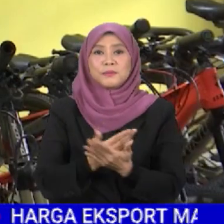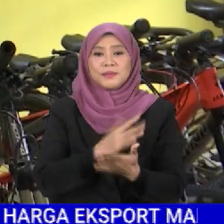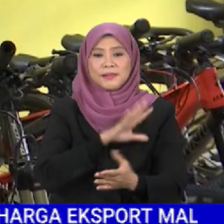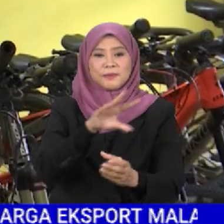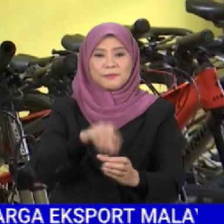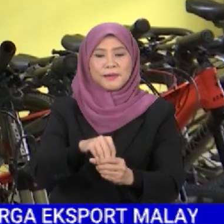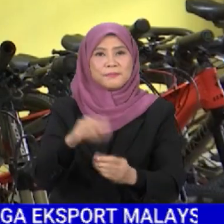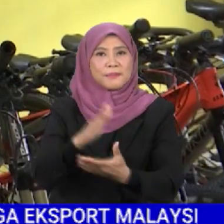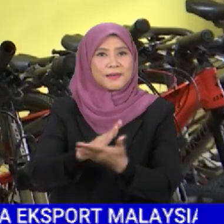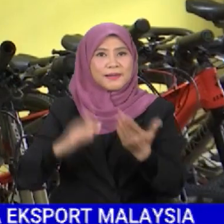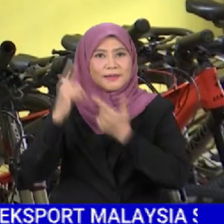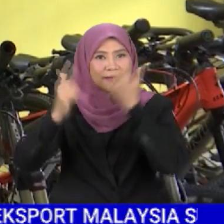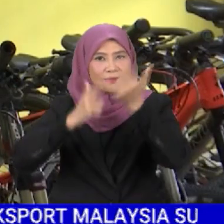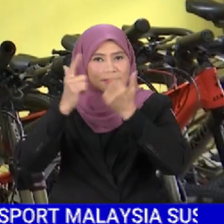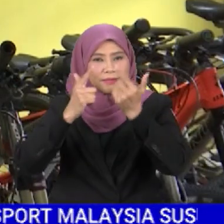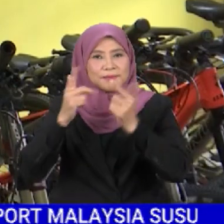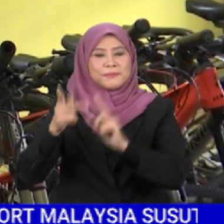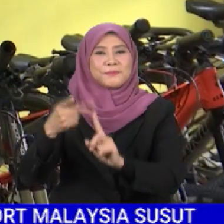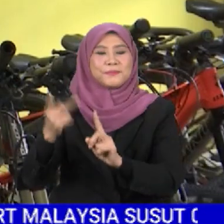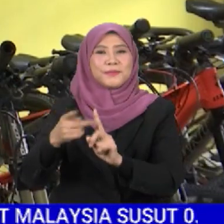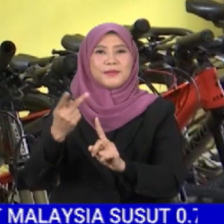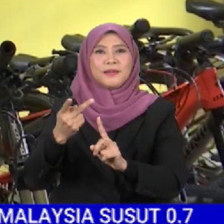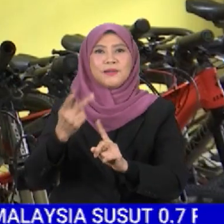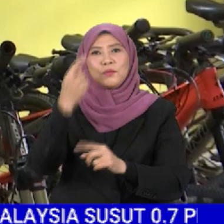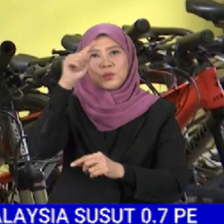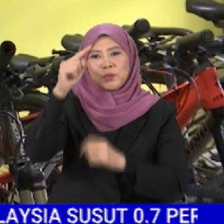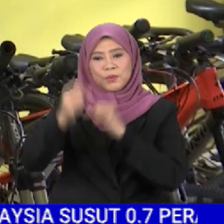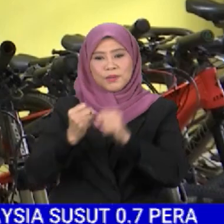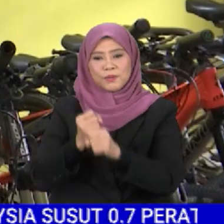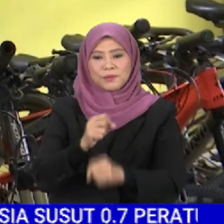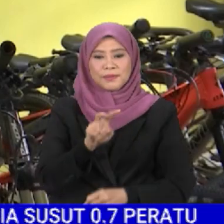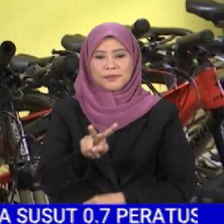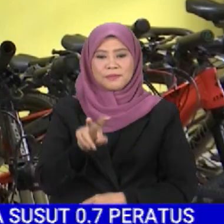yang terlibat dalam sektor pelancongan di negeri Pulau Pinang untuk tahun